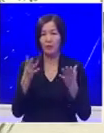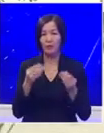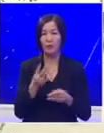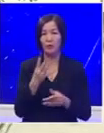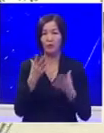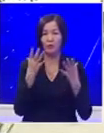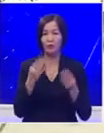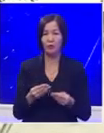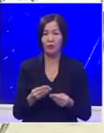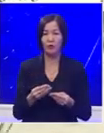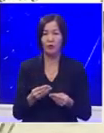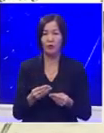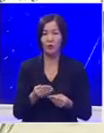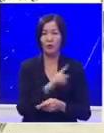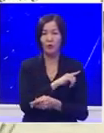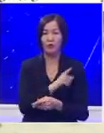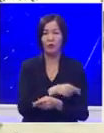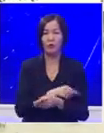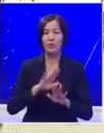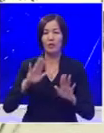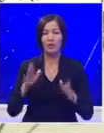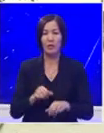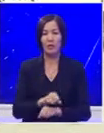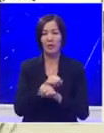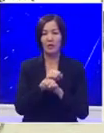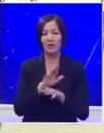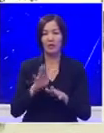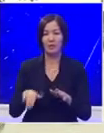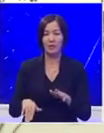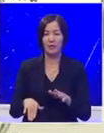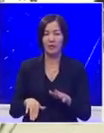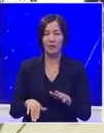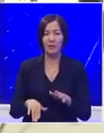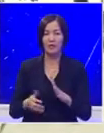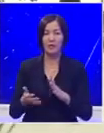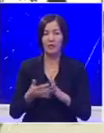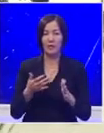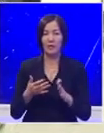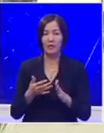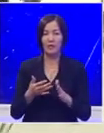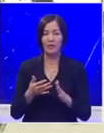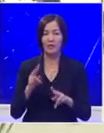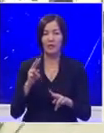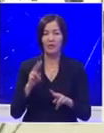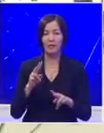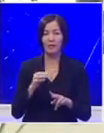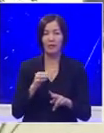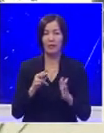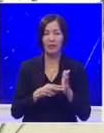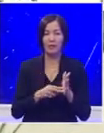күні мүшелінді жағдай боп сонда шақырып алып, 7-сі